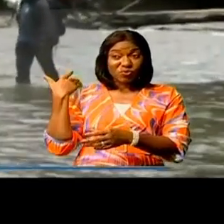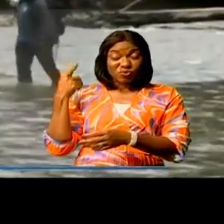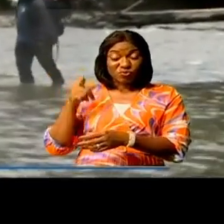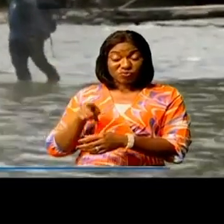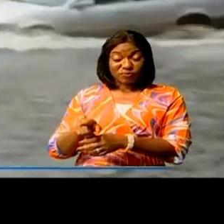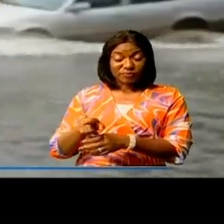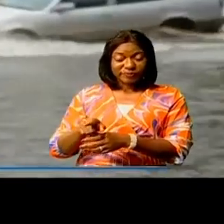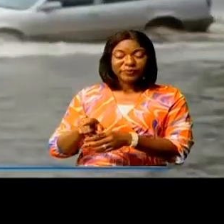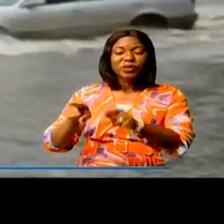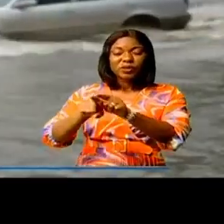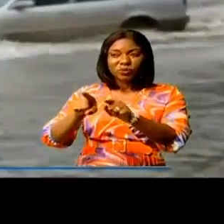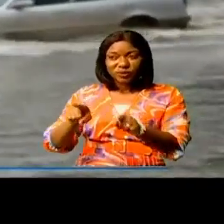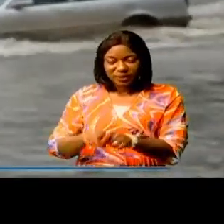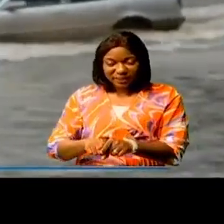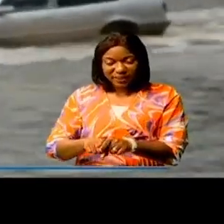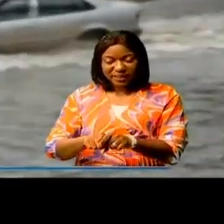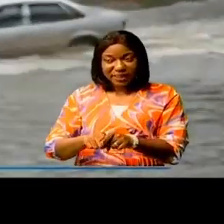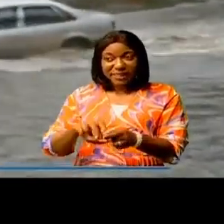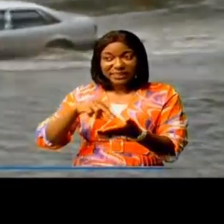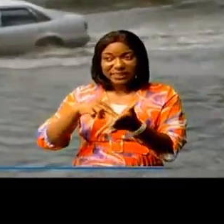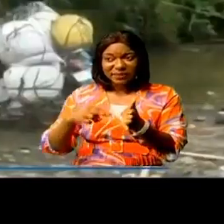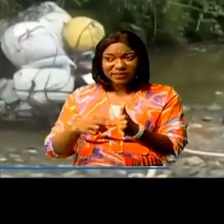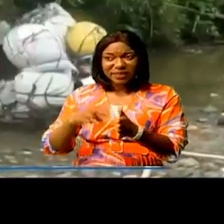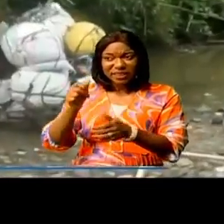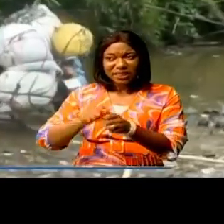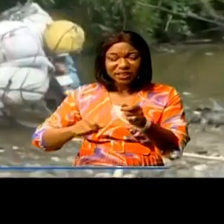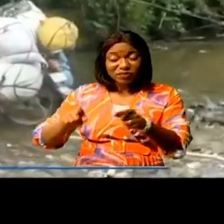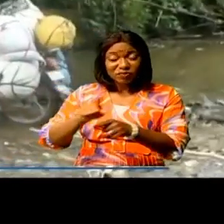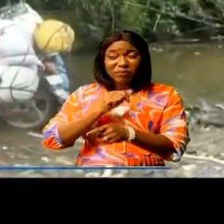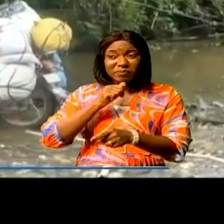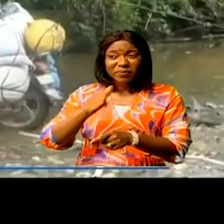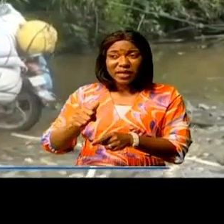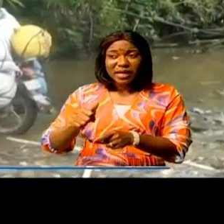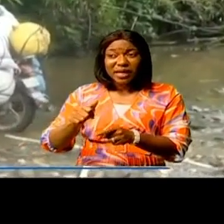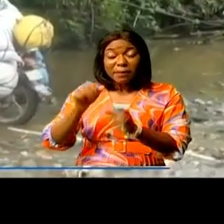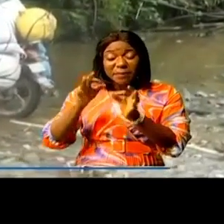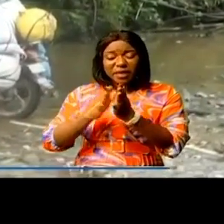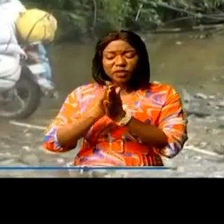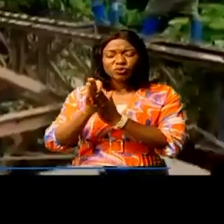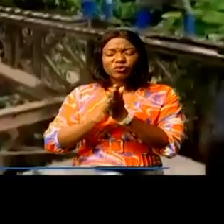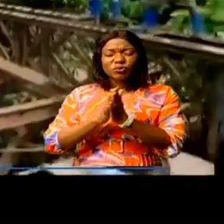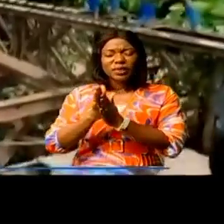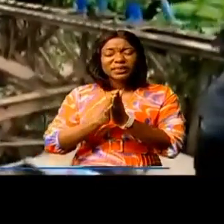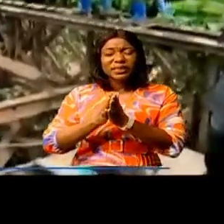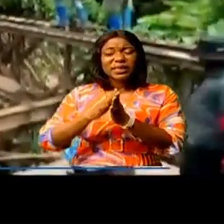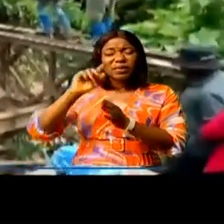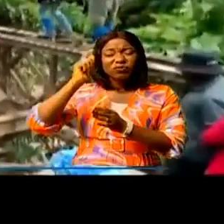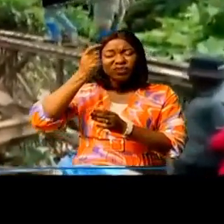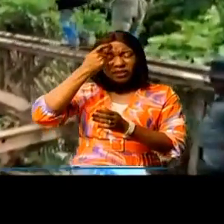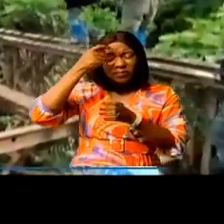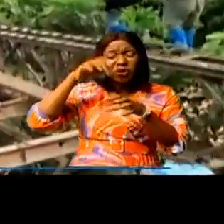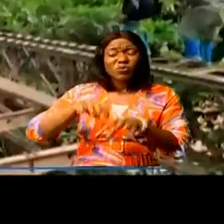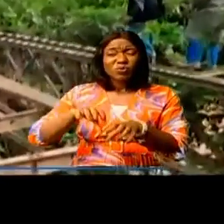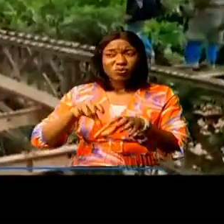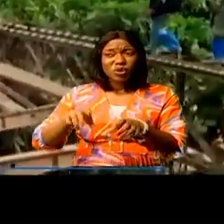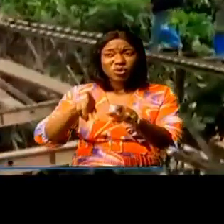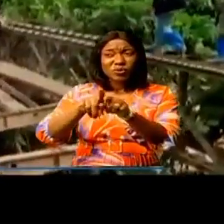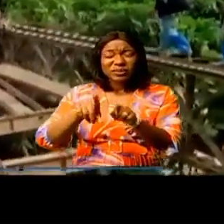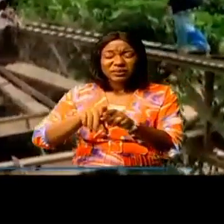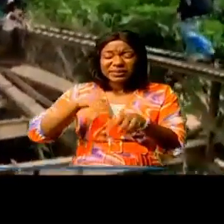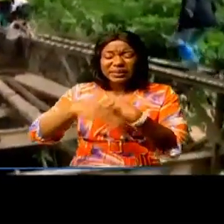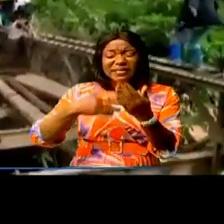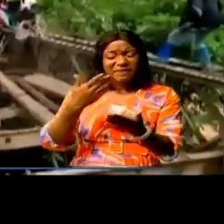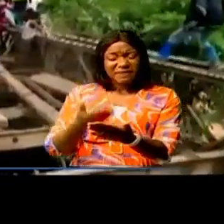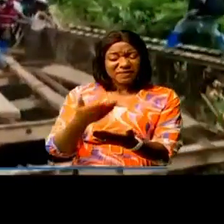Moudoubwe dont les crues ne s'annoncent pas toutes les saisons. Ces derniers souhaitent voir les gouvernements congolais agir dans l'urgence